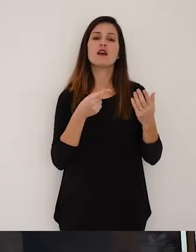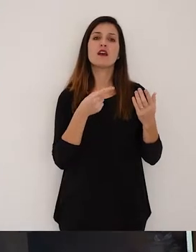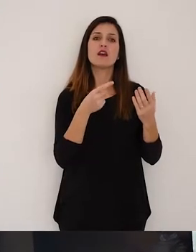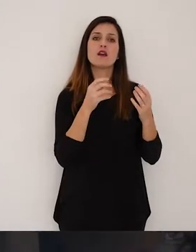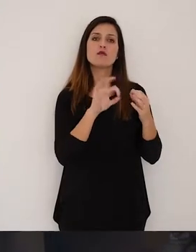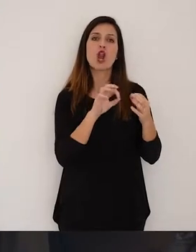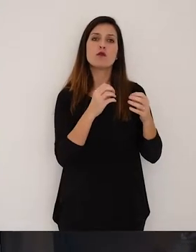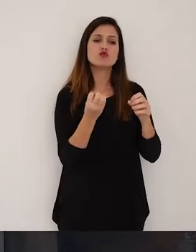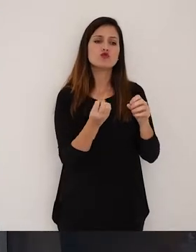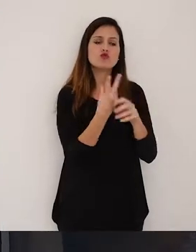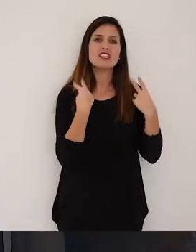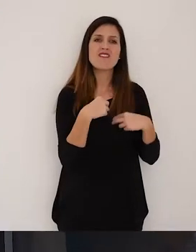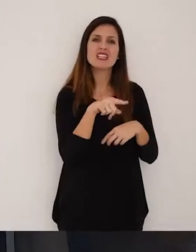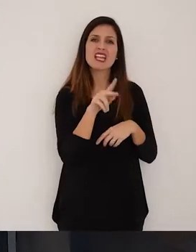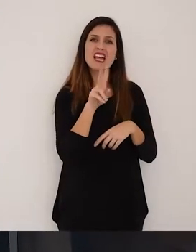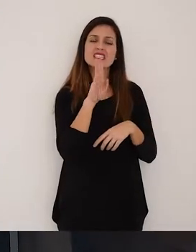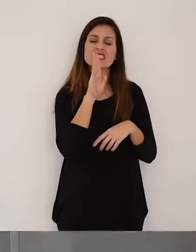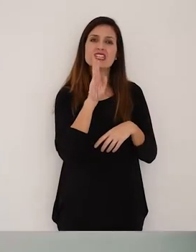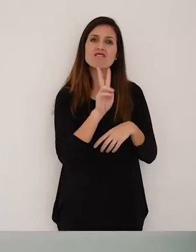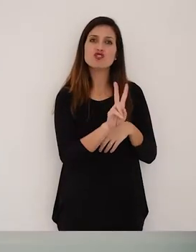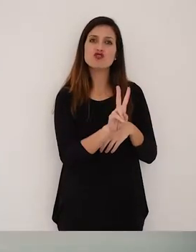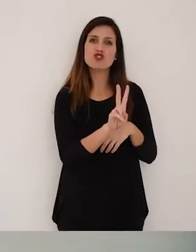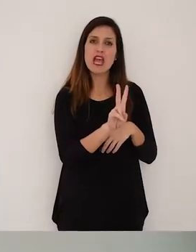martirio sulla graticola.